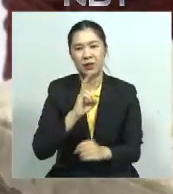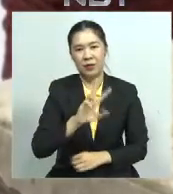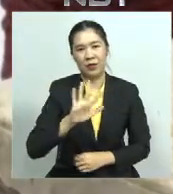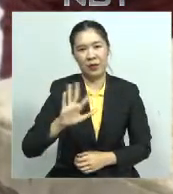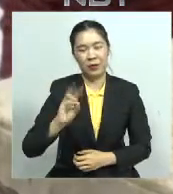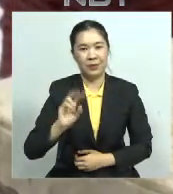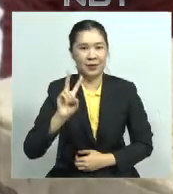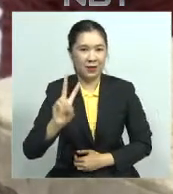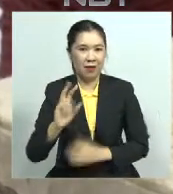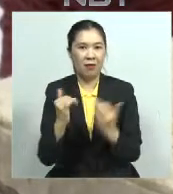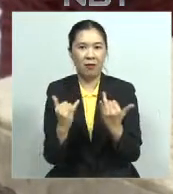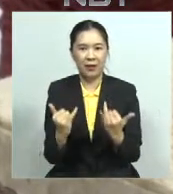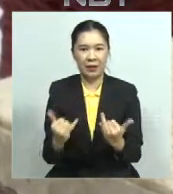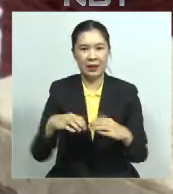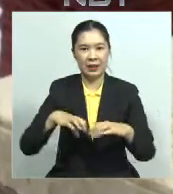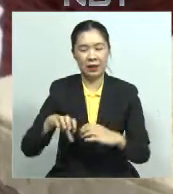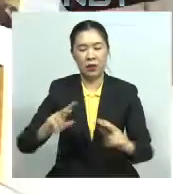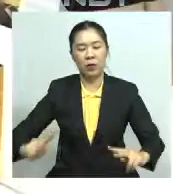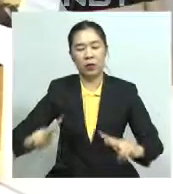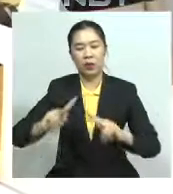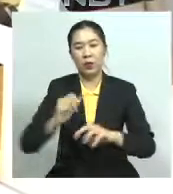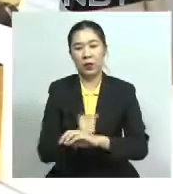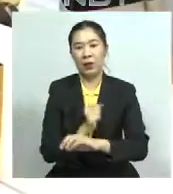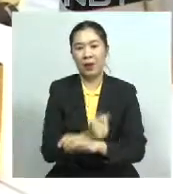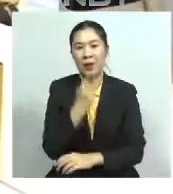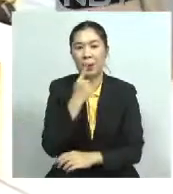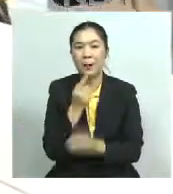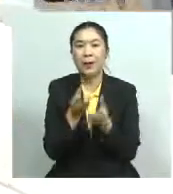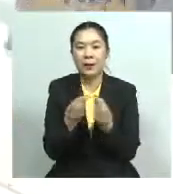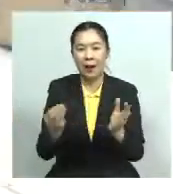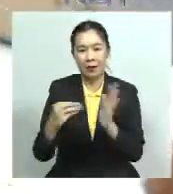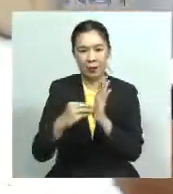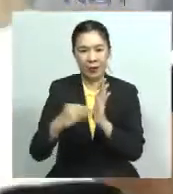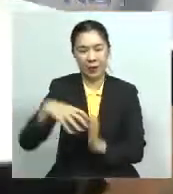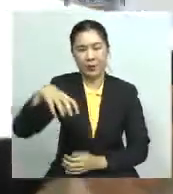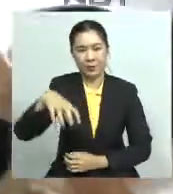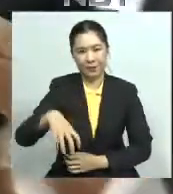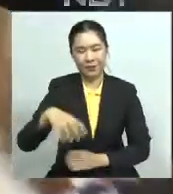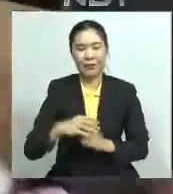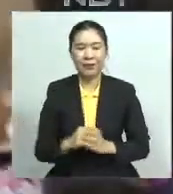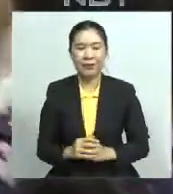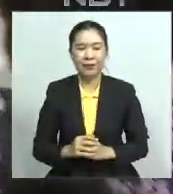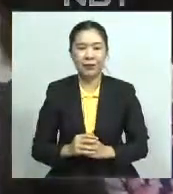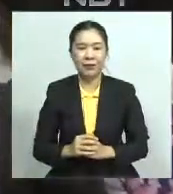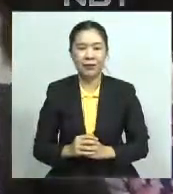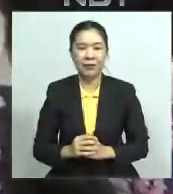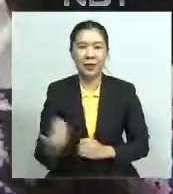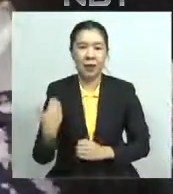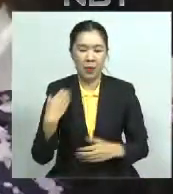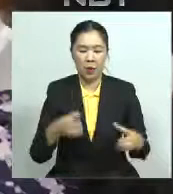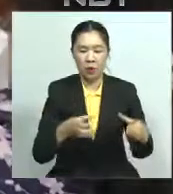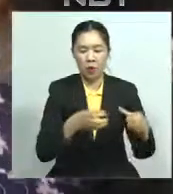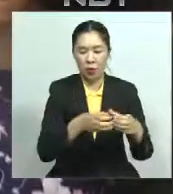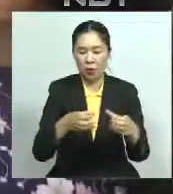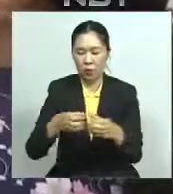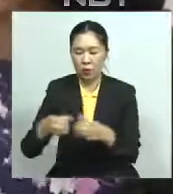2562ครั้งนี้นะครับจัดกันที่กระทรวงแรงงานเขตดินแดงกรุงเทพมหานครนะครับโดยภายในงานเนี่ยเขาแบ่งการจัดงาน